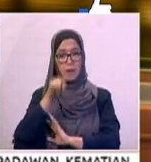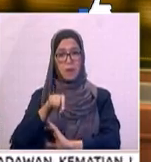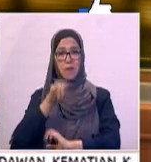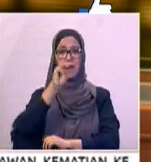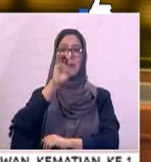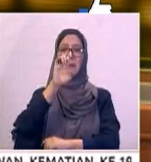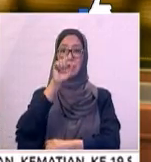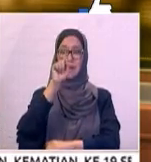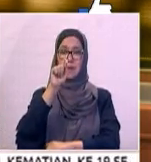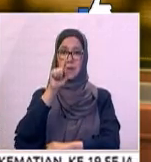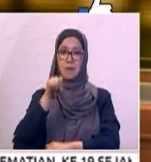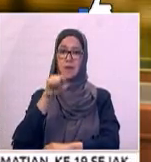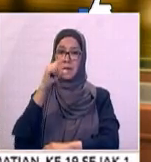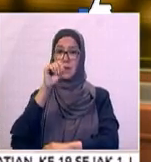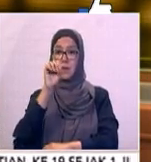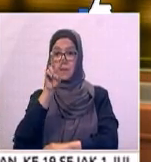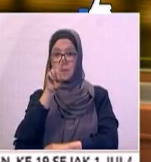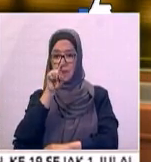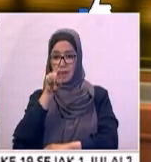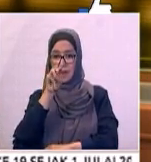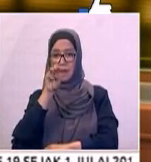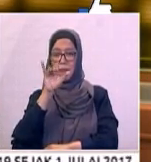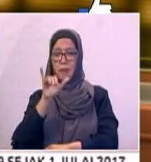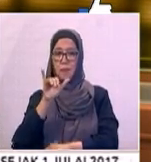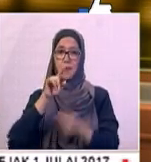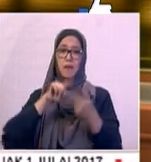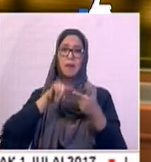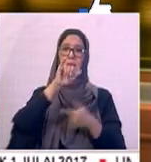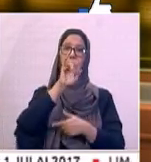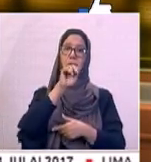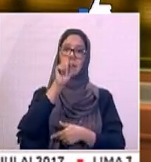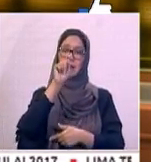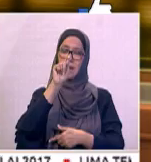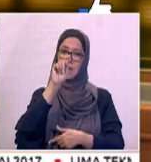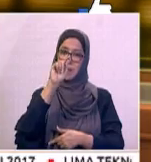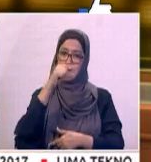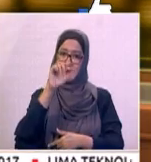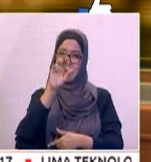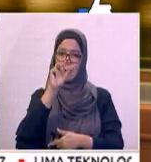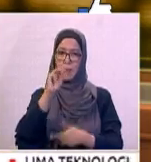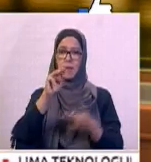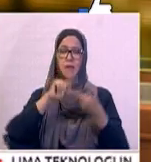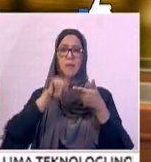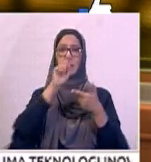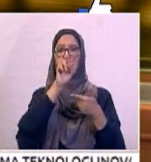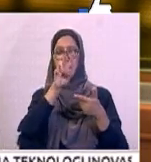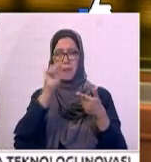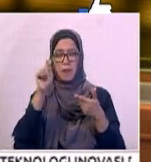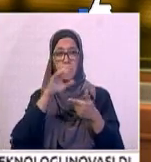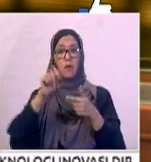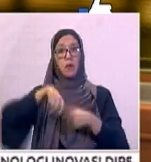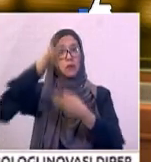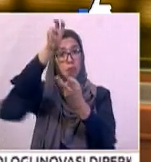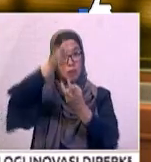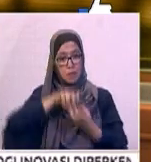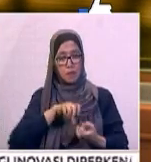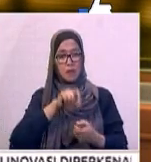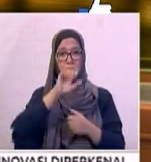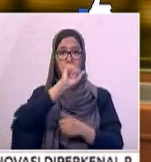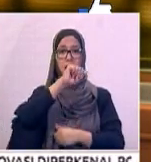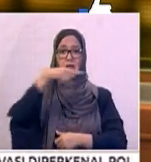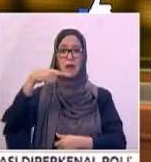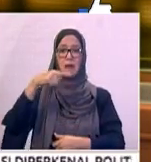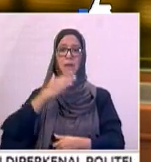www.met.gov.my. Begitu juga Facebook, Instagram dan juga Twitter. Begitu juga muat turun aplikasi My Cuaca. Dan di kesempatan ini,